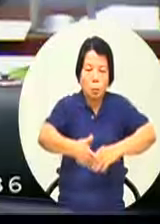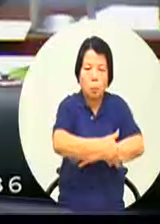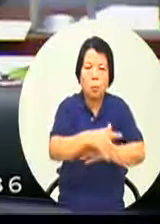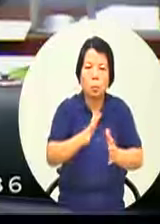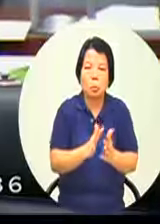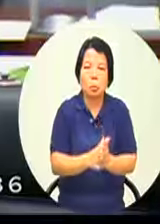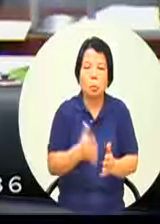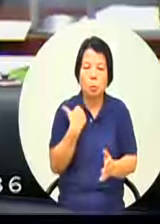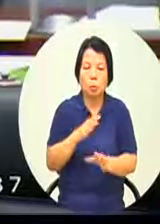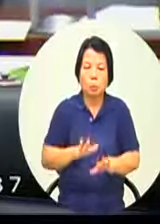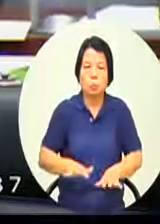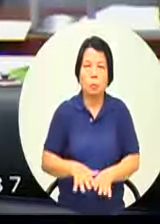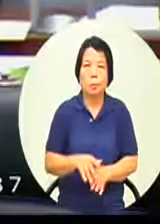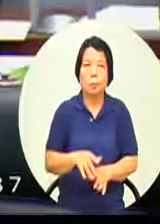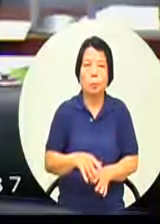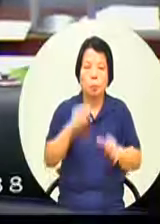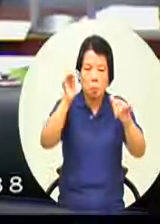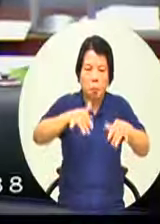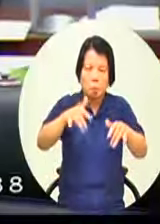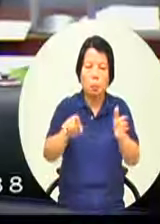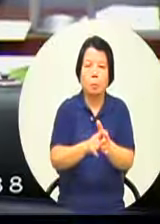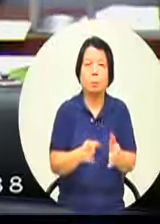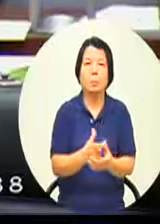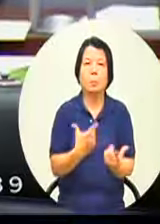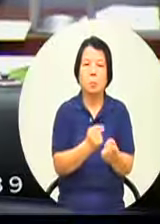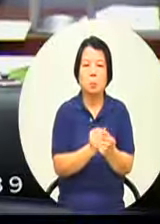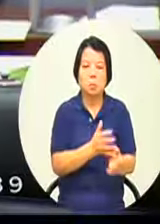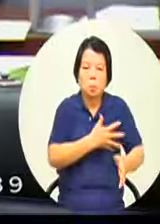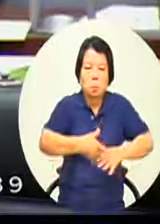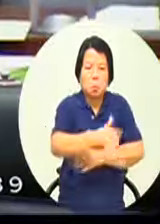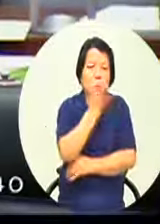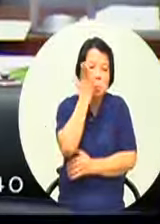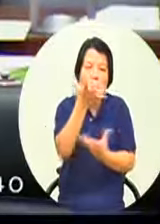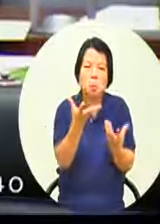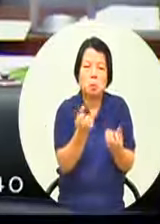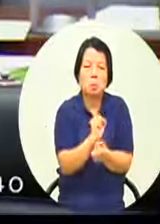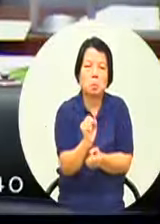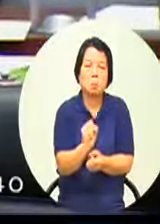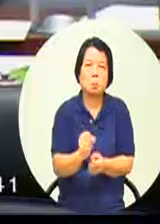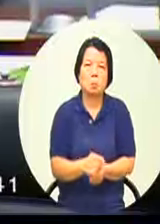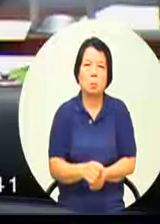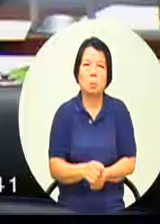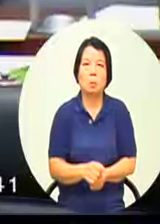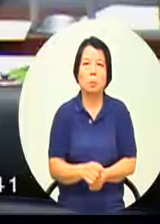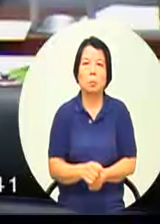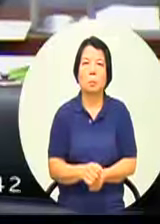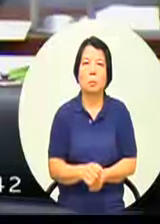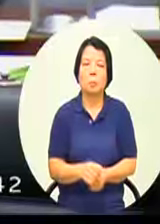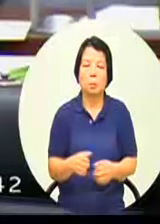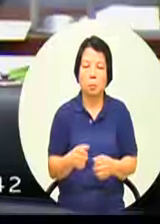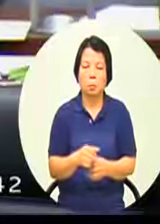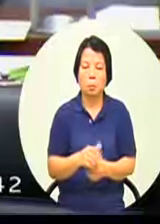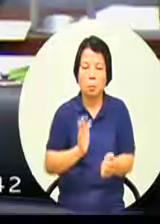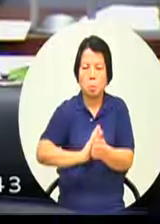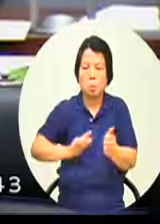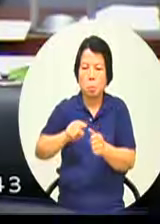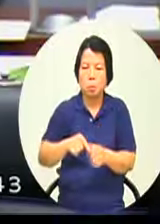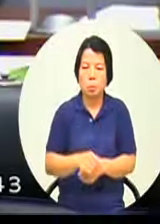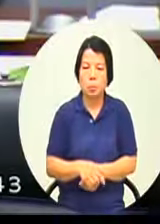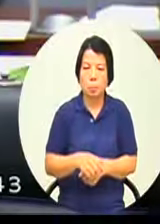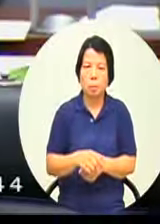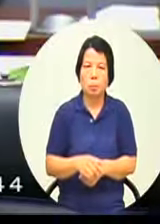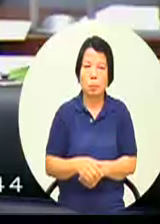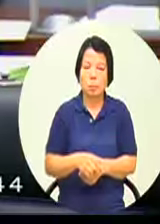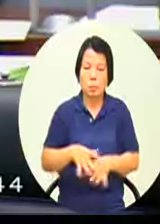积水的时候，有水的时候，它就没有办法很快的疏散哈，所以造成那边常常的一